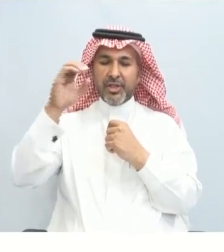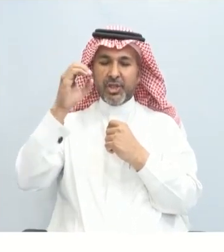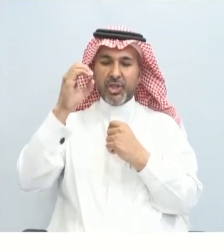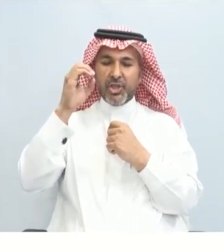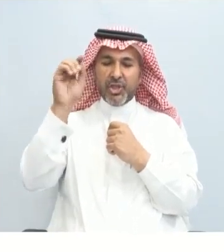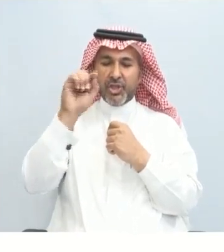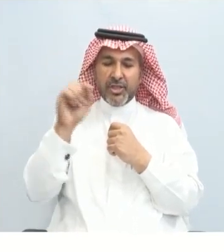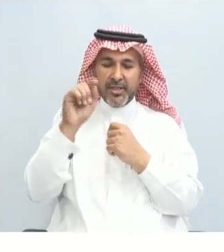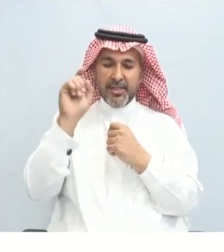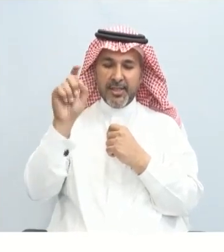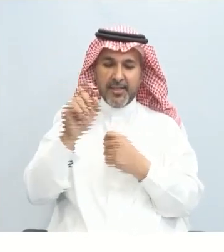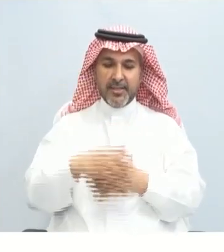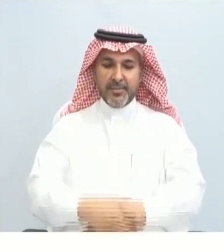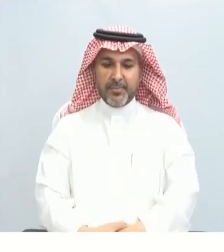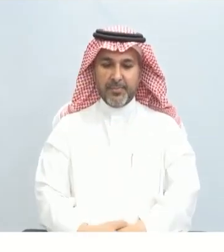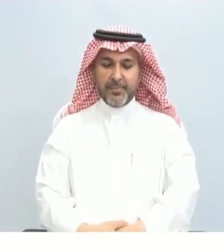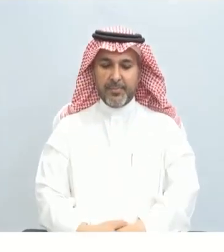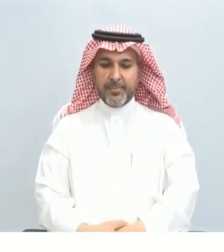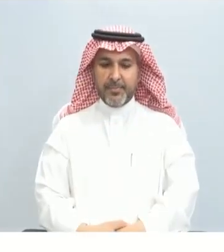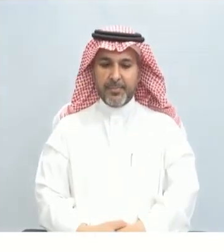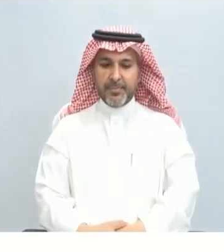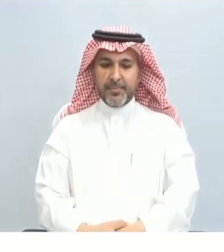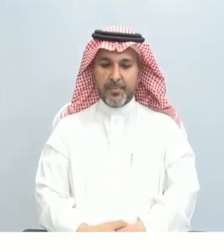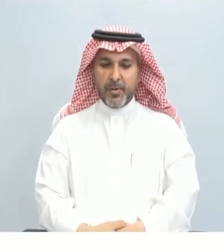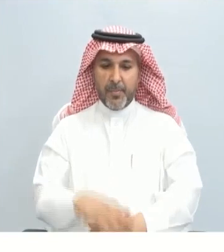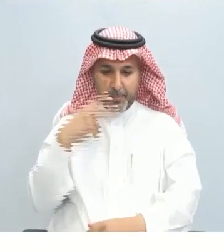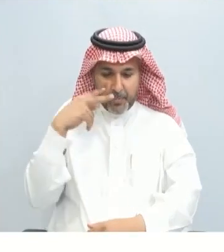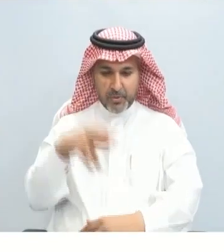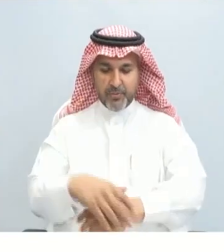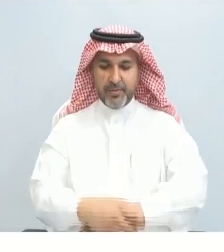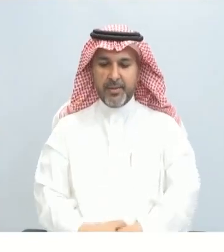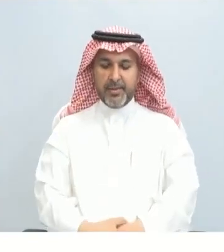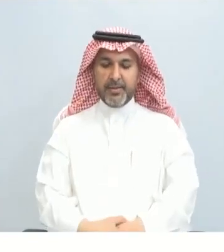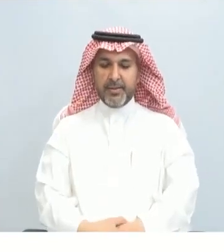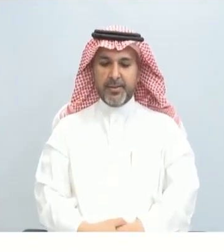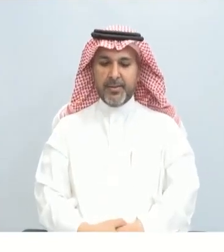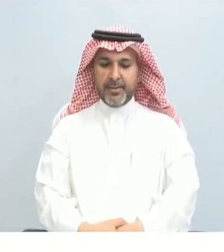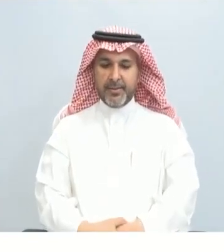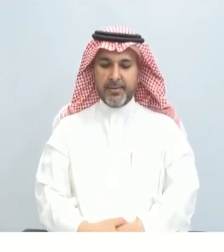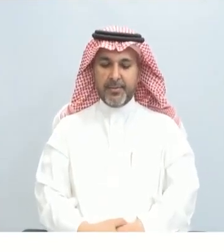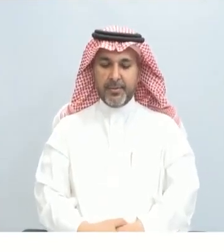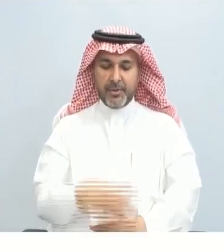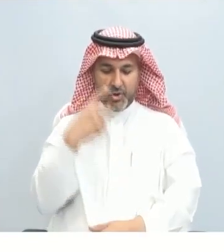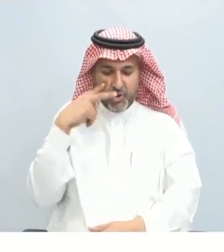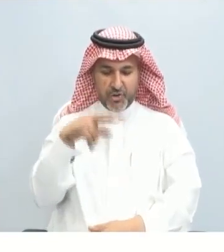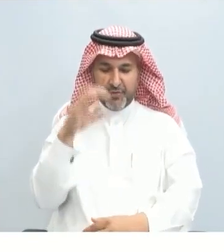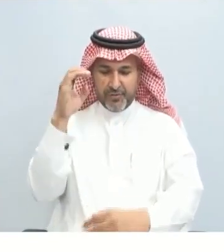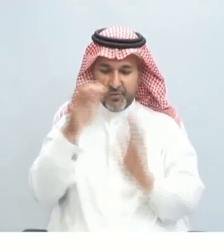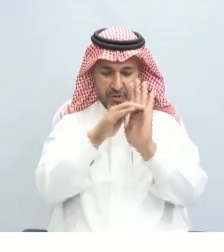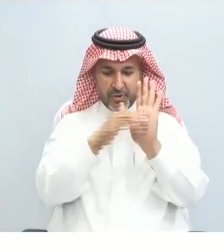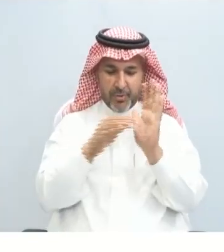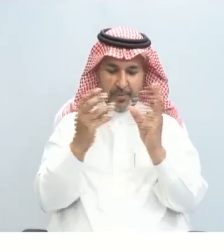مكانها هو جي اكس وبالتالي راح احل الناتج وبالتالي حيكون الناتج على الطريقه التاليه او على الشكل